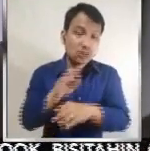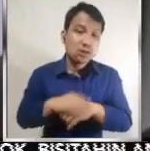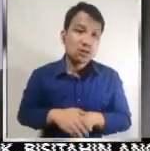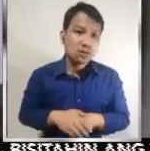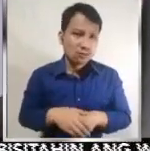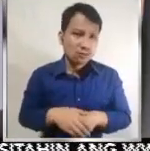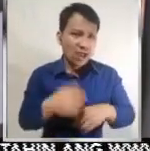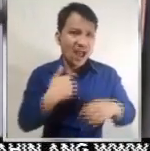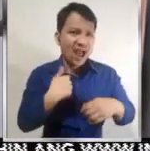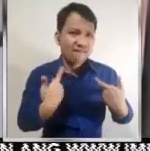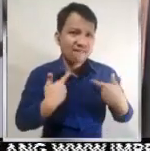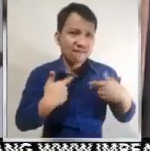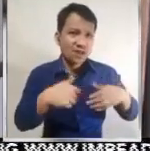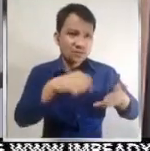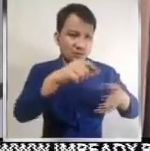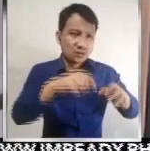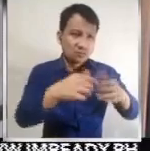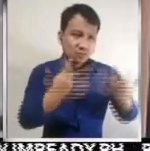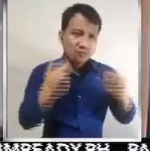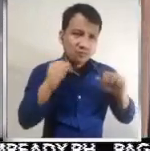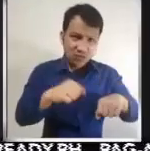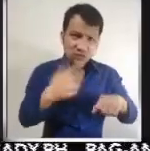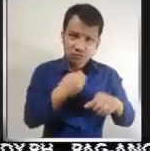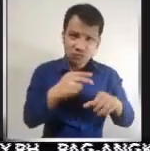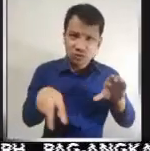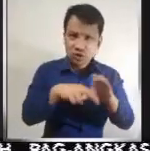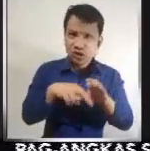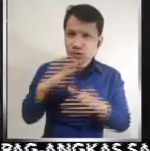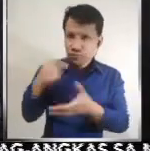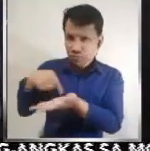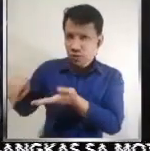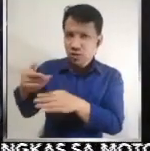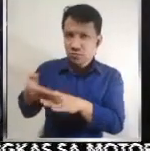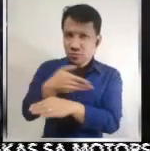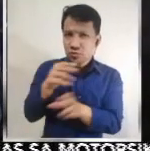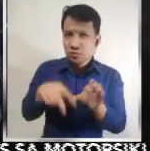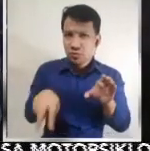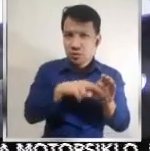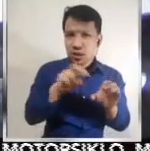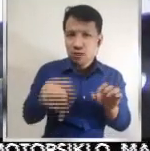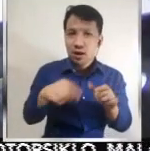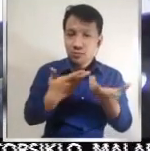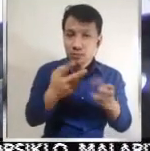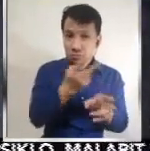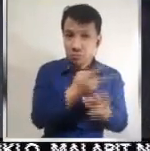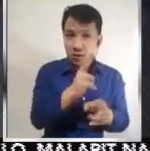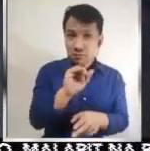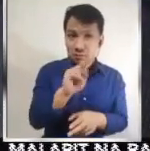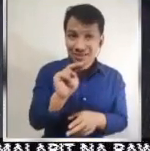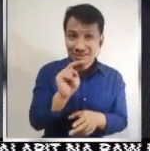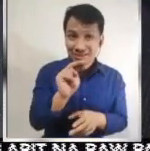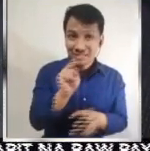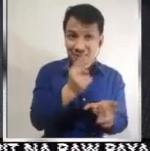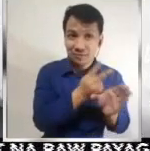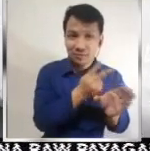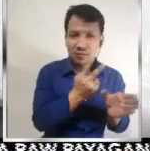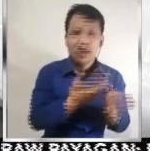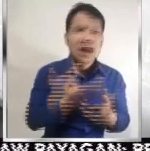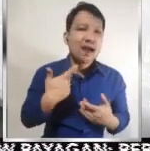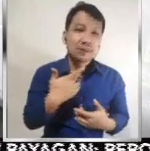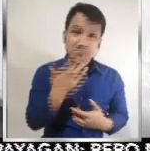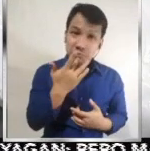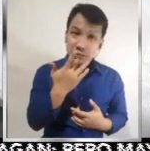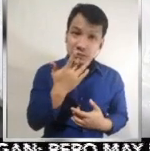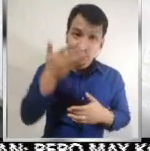din kung saan magbabayad na ang mga pasahero bago sumakay. Sa mga van, may plastic barrier at palatandaan kung saan uupo. Ang